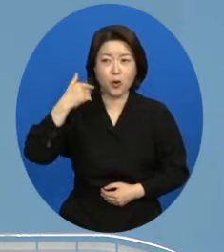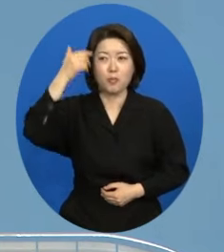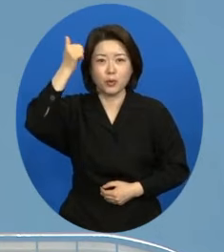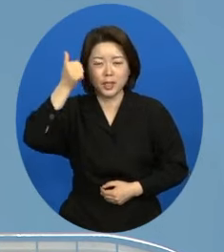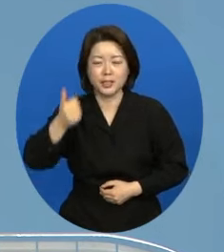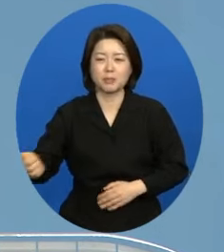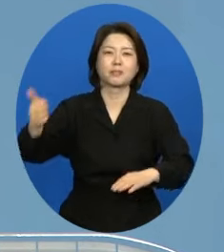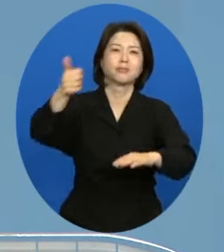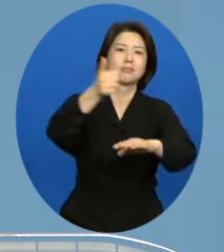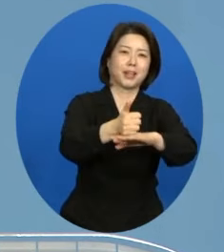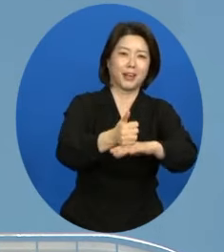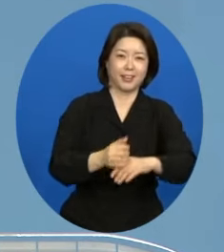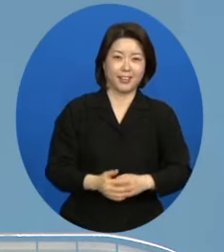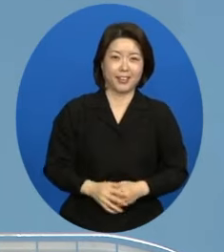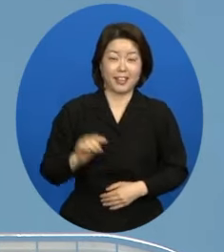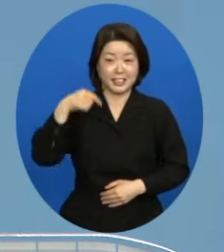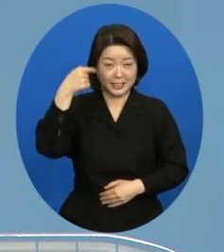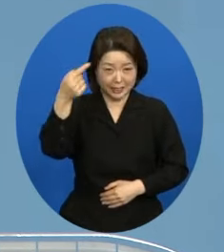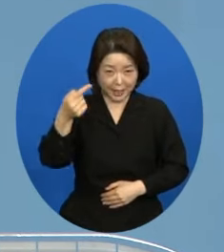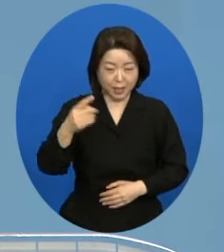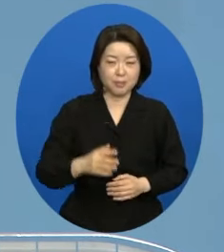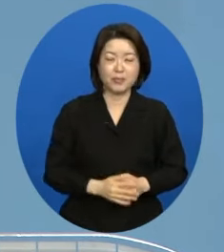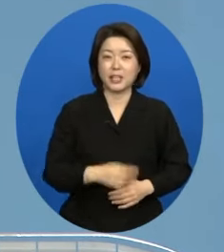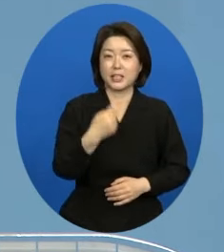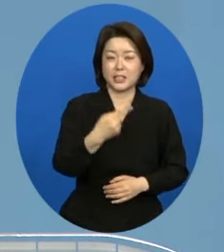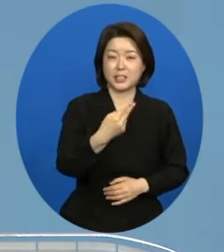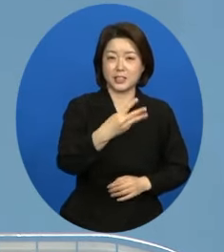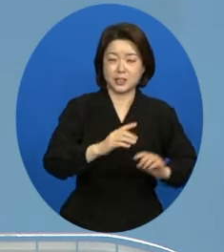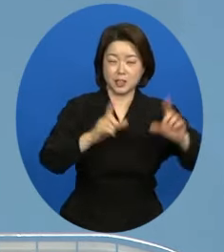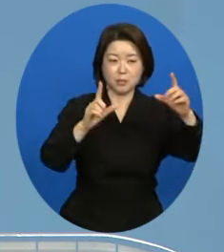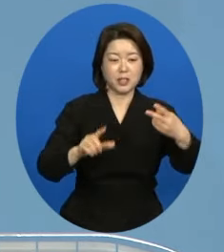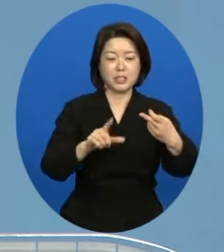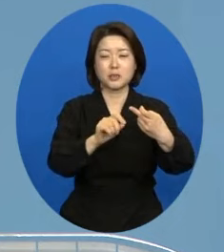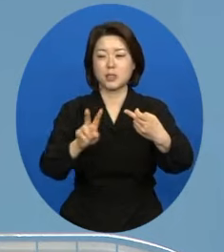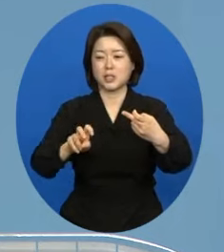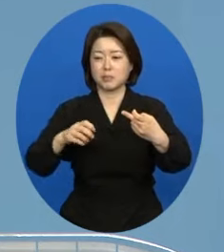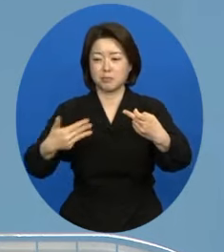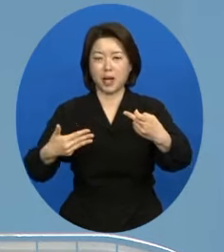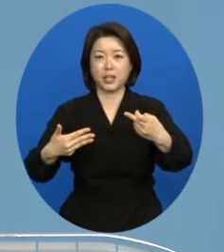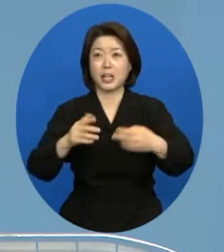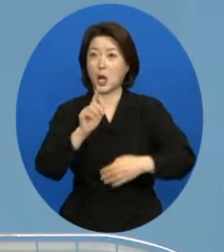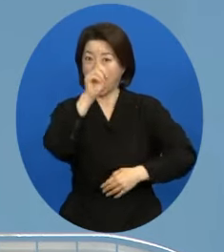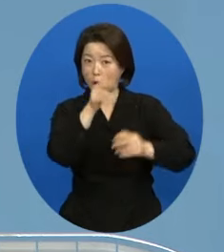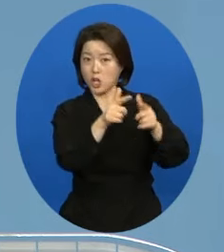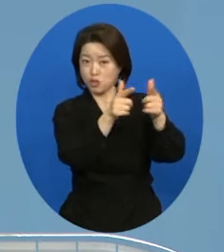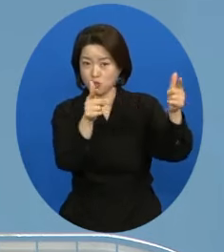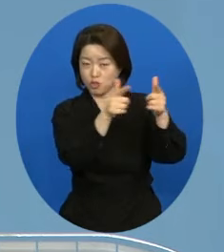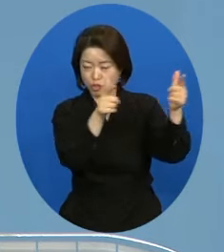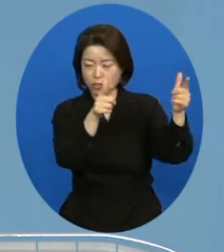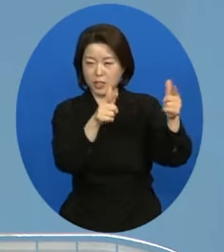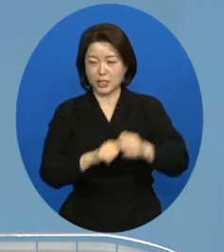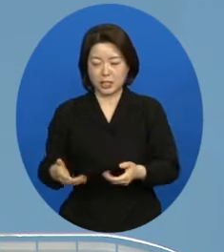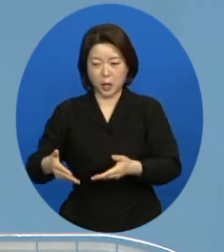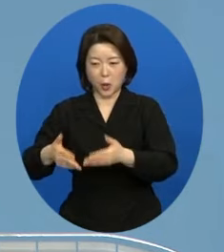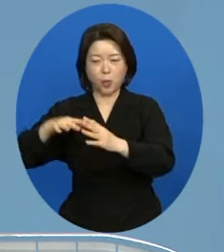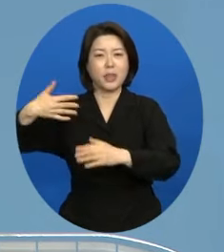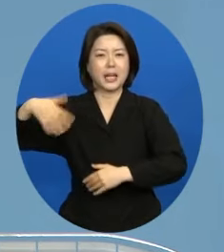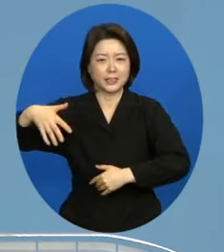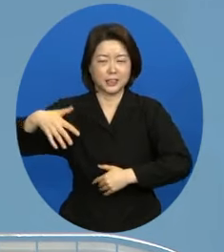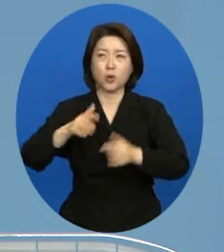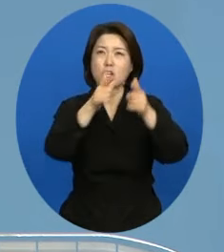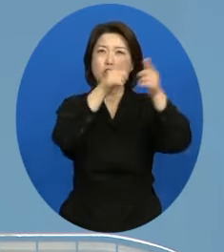됐습니다 그리고 그다음 달 2003년 12월 28일에 6층에서 그때 본당은 완공이 안 됐습니다